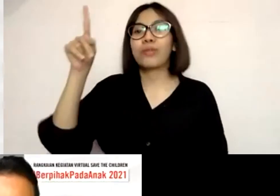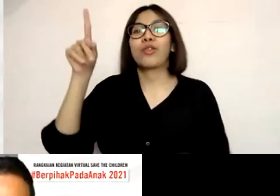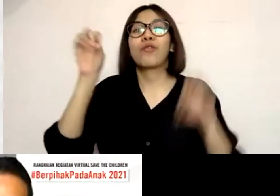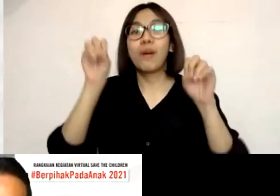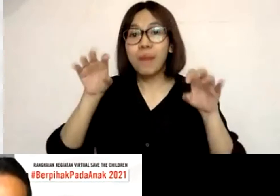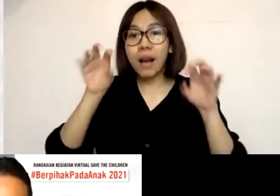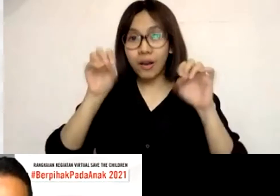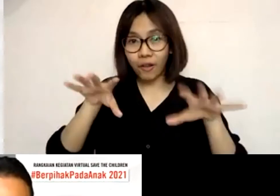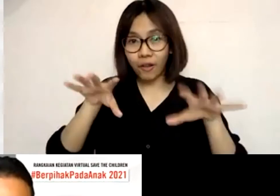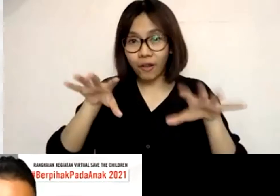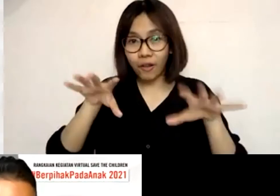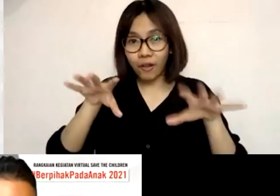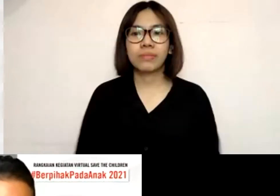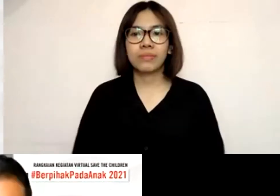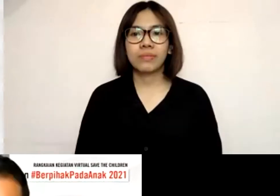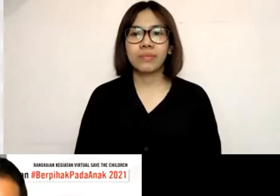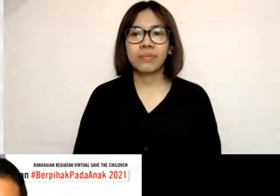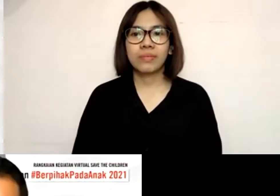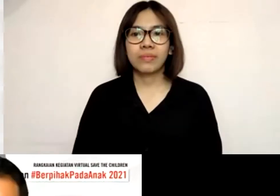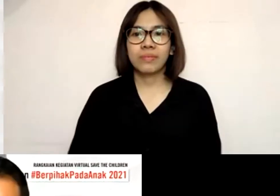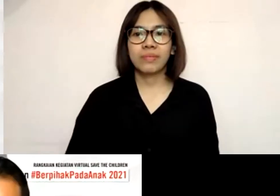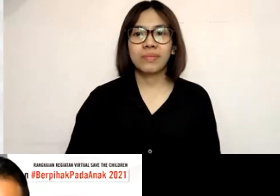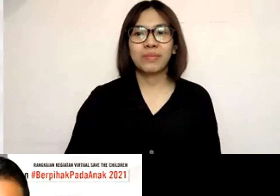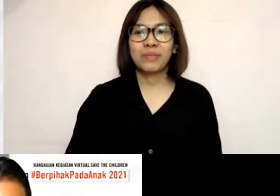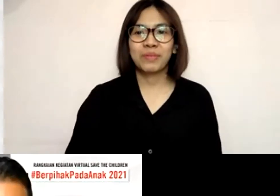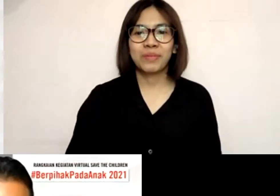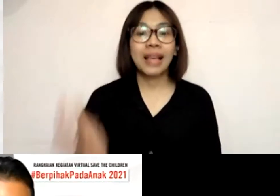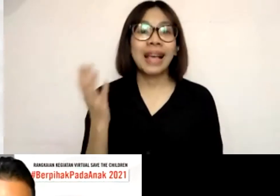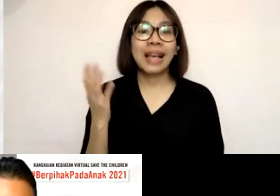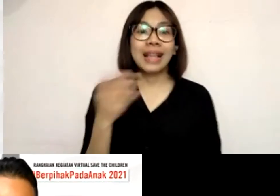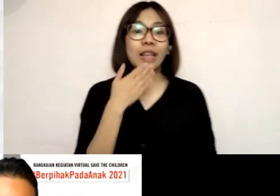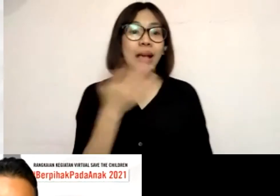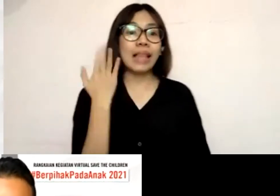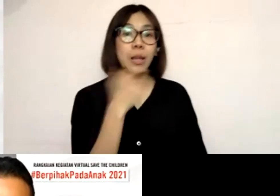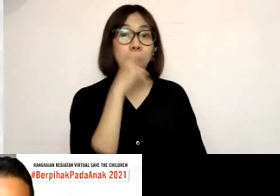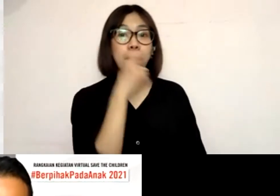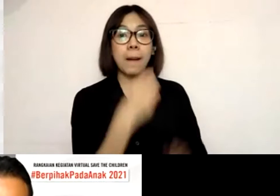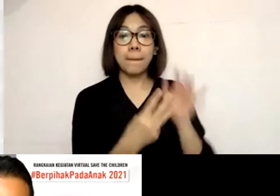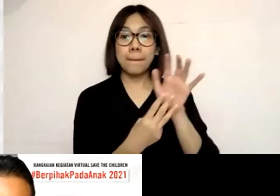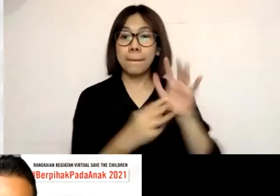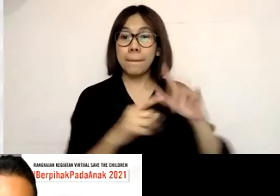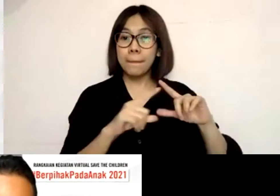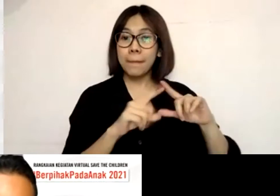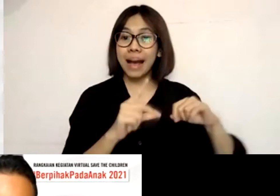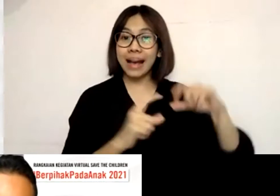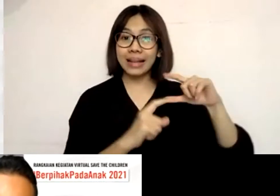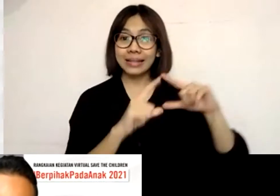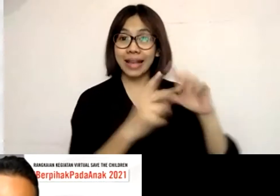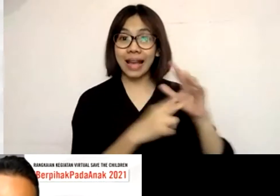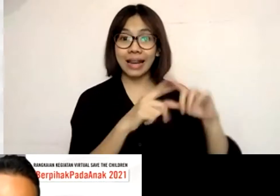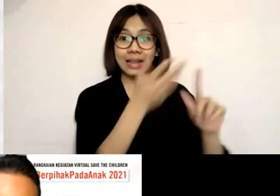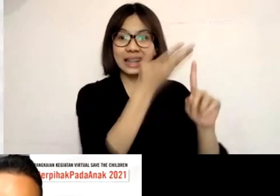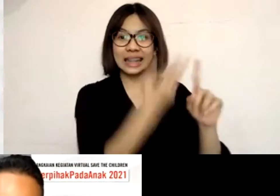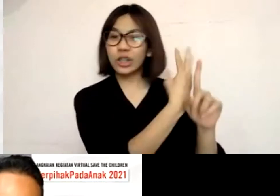Waalaikumsalam warahmatullahi wabarakatuh. Terima kasih Pak Marsana. Tadi kalau dari apa yang disampaikan Pak Marsana, sebenarnya ekosistemnya sudah mendukung ya, mulai